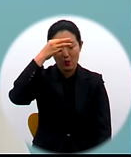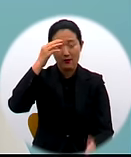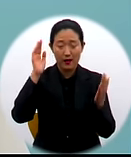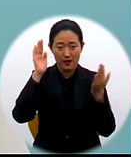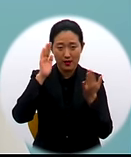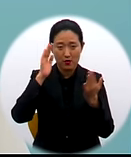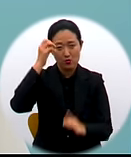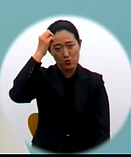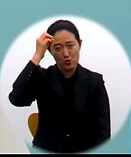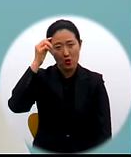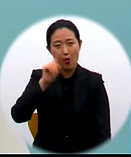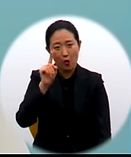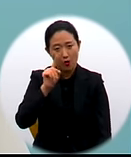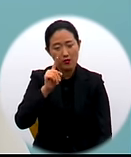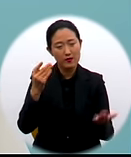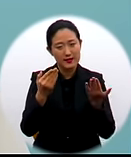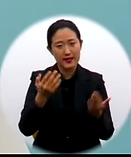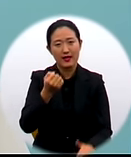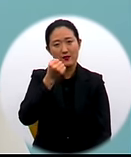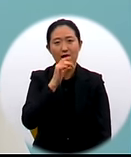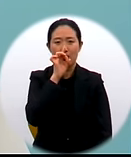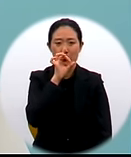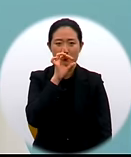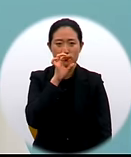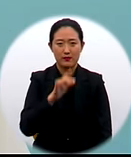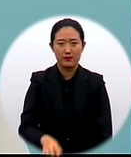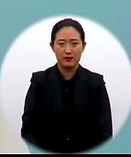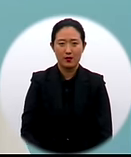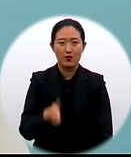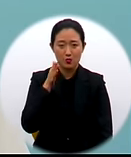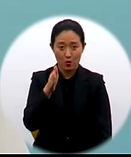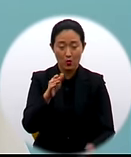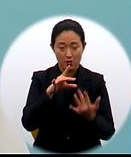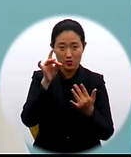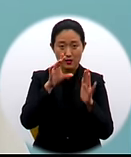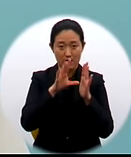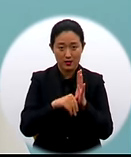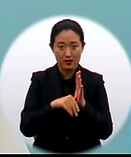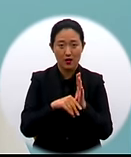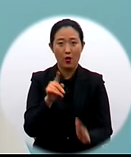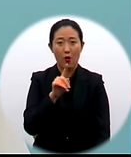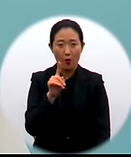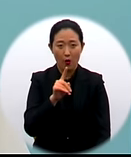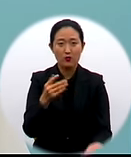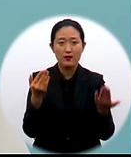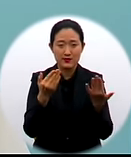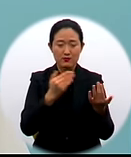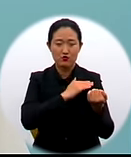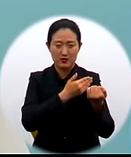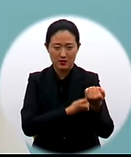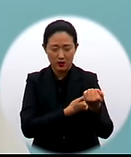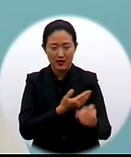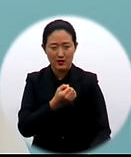참고하면 직무, 그러니까 우리 수험생인 경우 전공을 선택하는 기준은 난 어떤 직업을 가질까가 되면 안 됩니다. 전공을 선택할 때는 내가